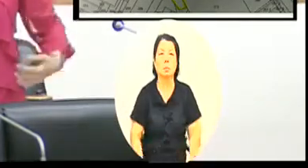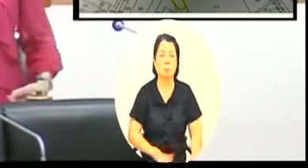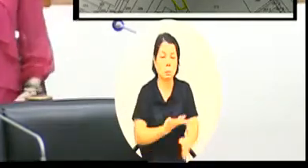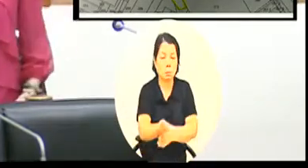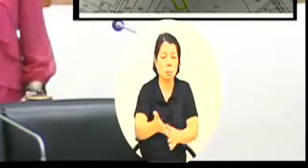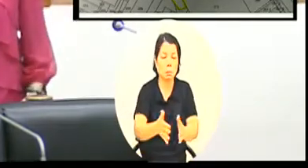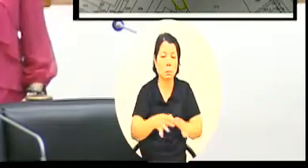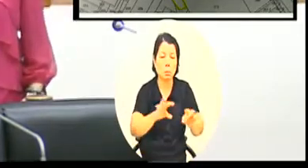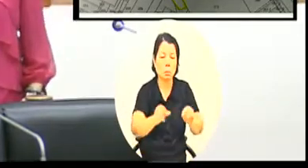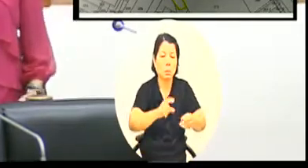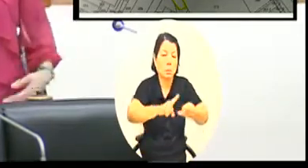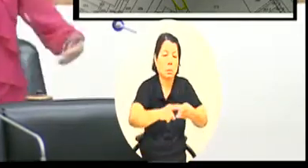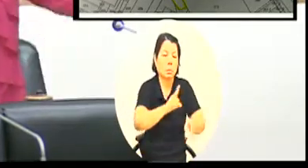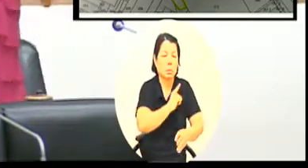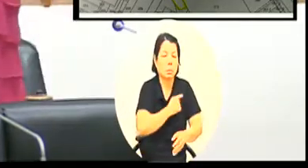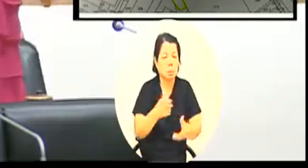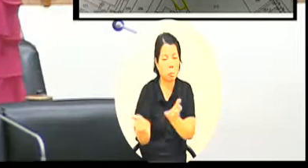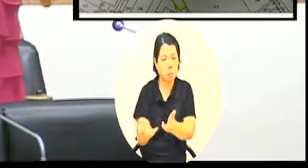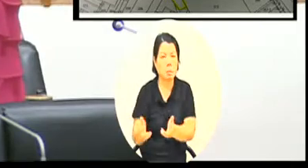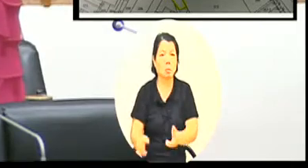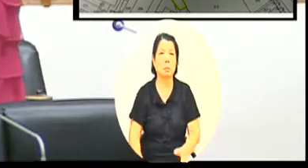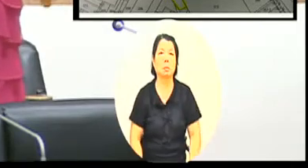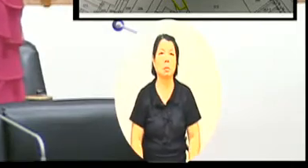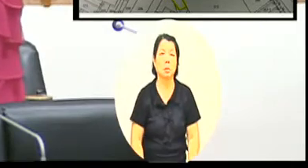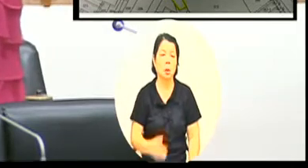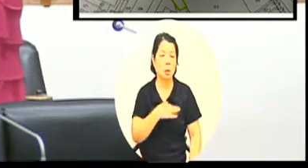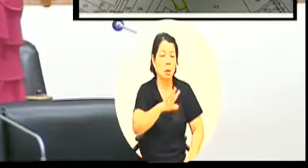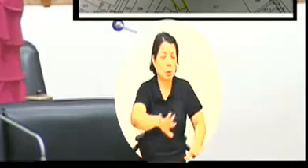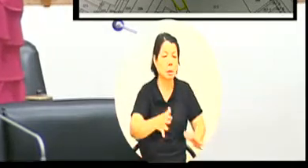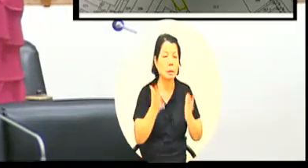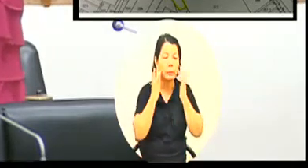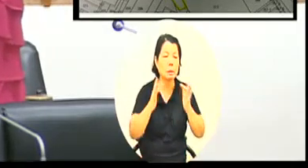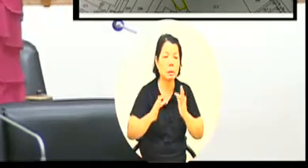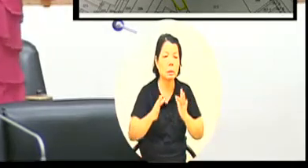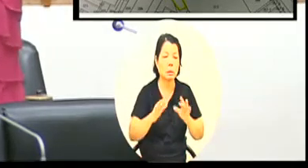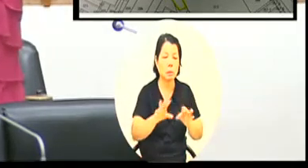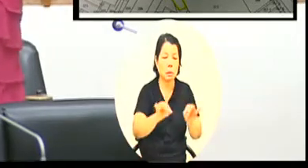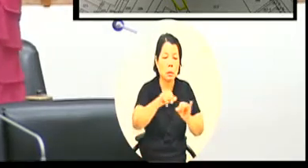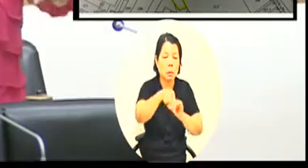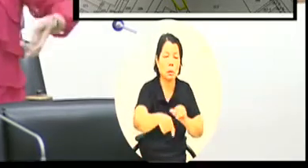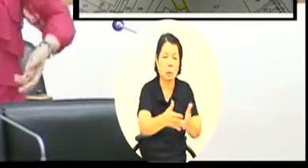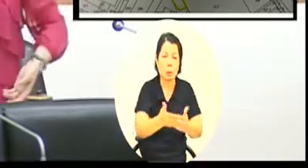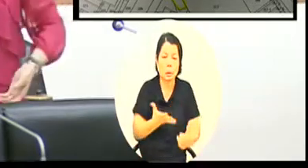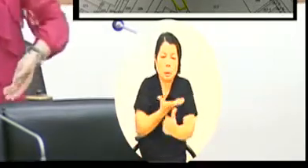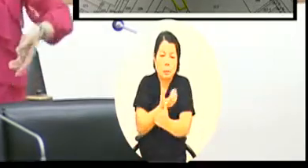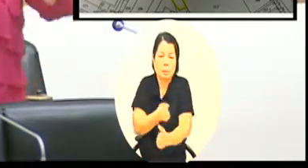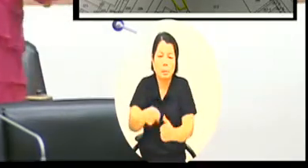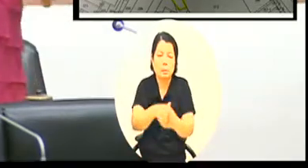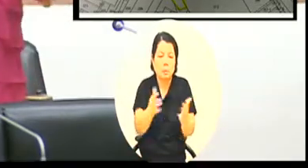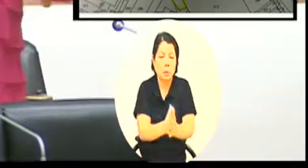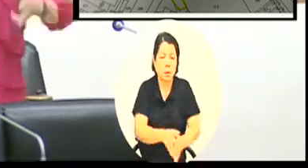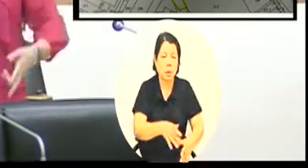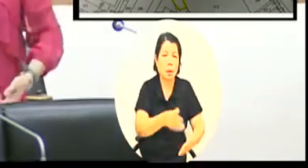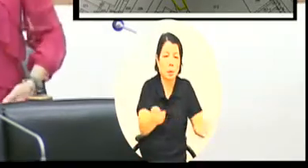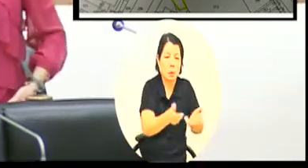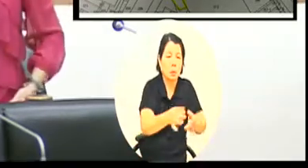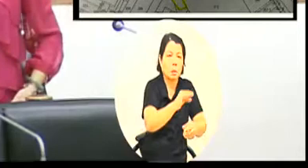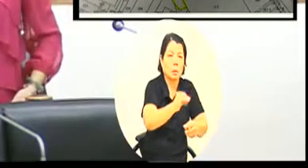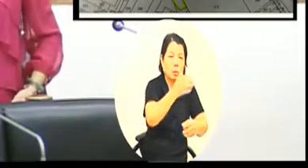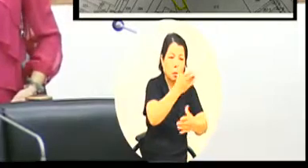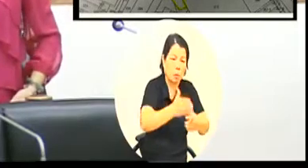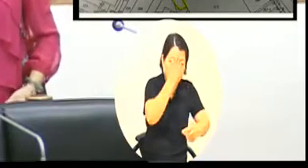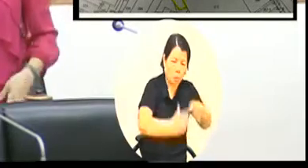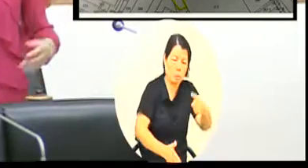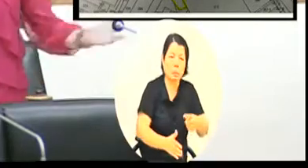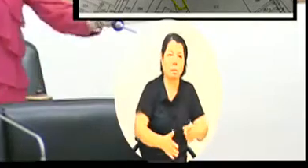家地主好好去利用嘛。啊，不你讲你讲市场地你敢白掉诶？啊，你起码容积可敢减半，840减到